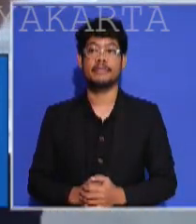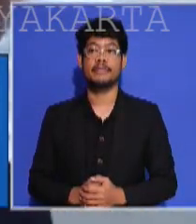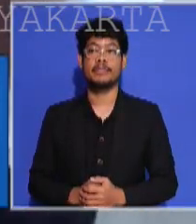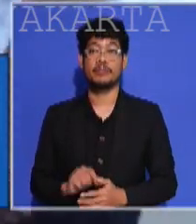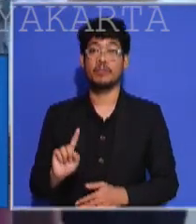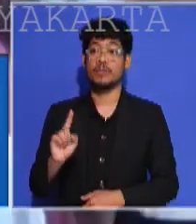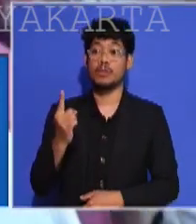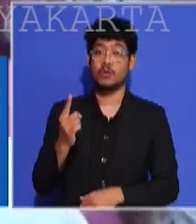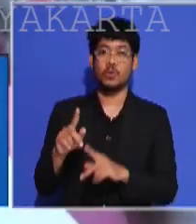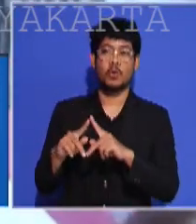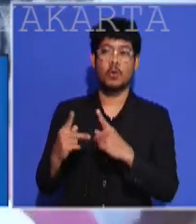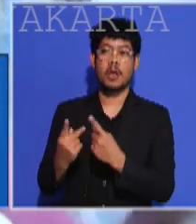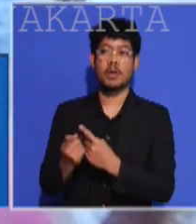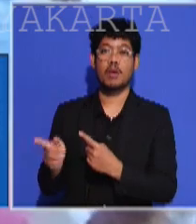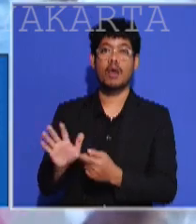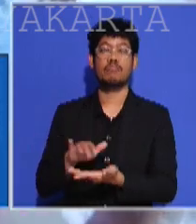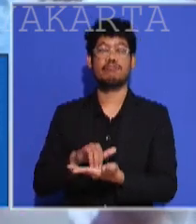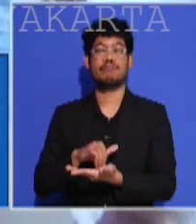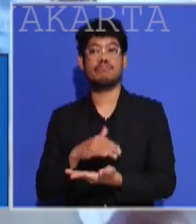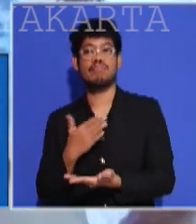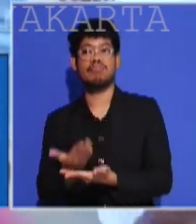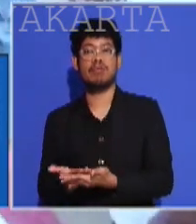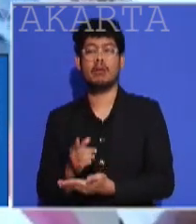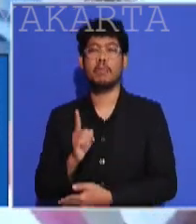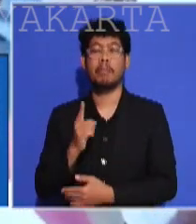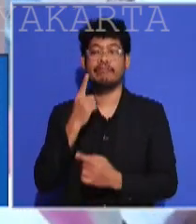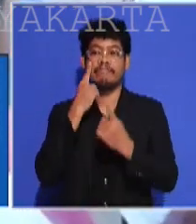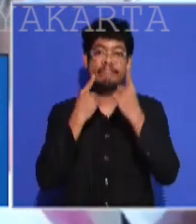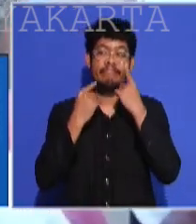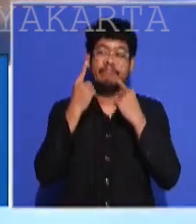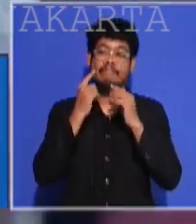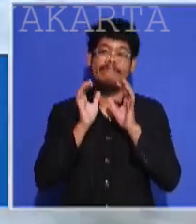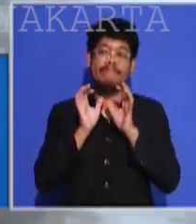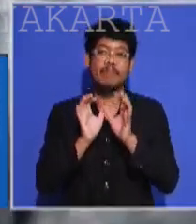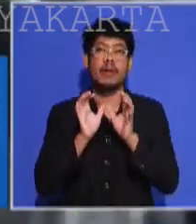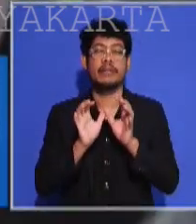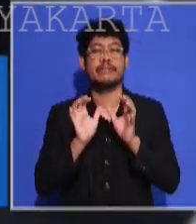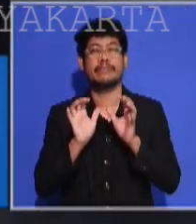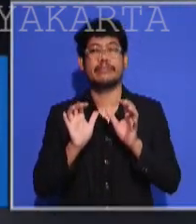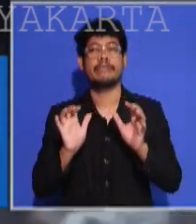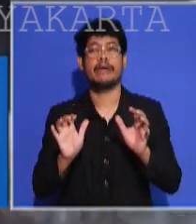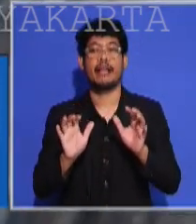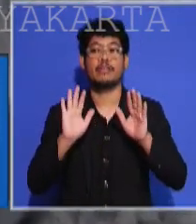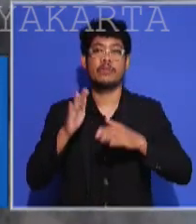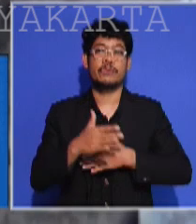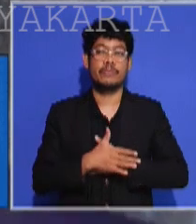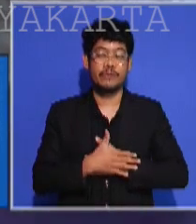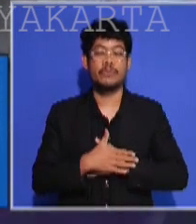keluar pun pingsan takat menahan yangendai disamkan danat dijid k